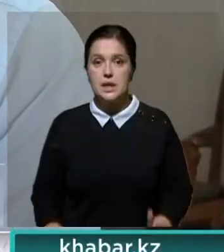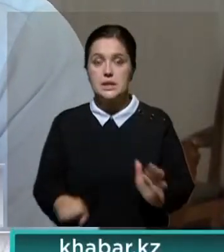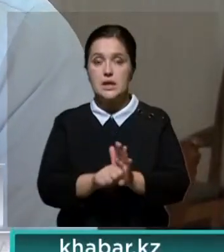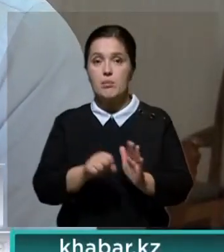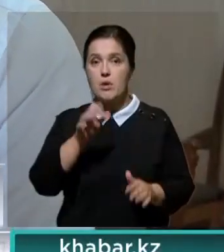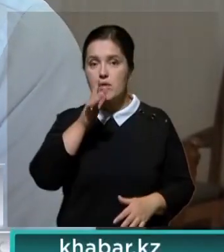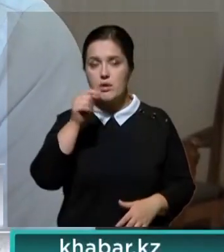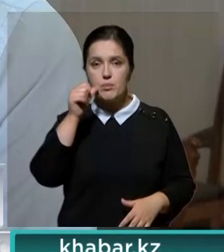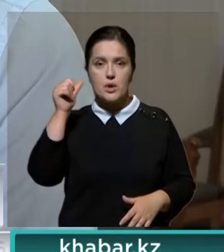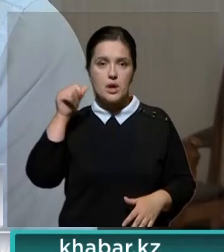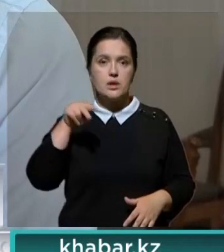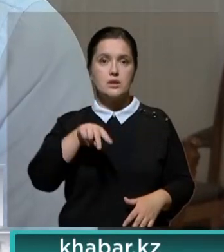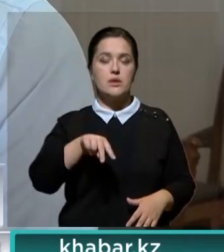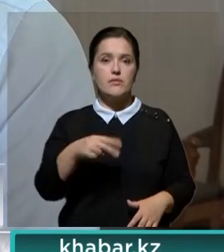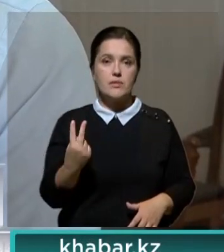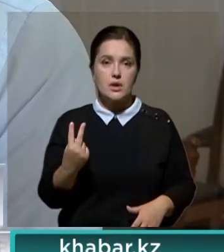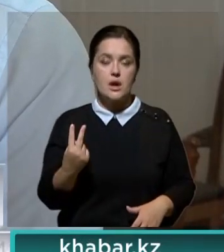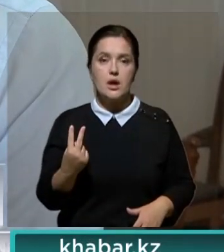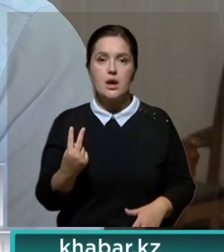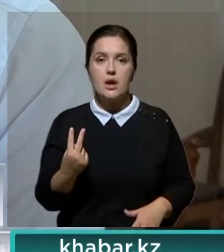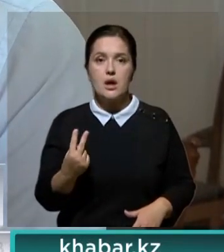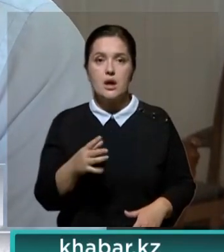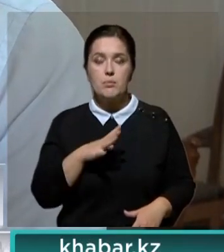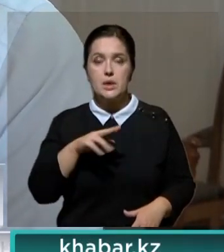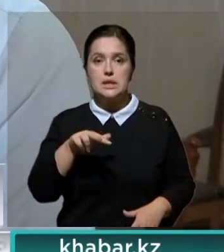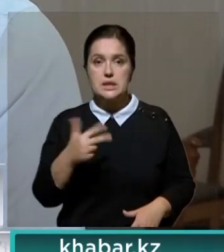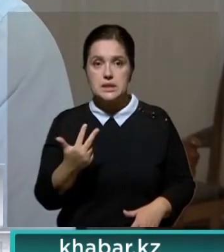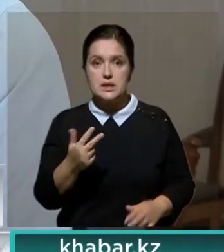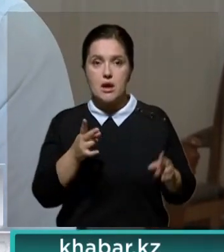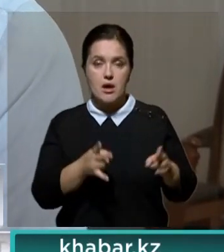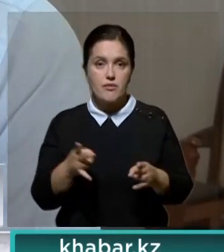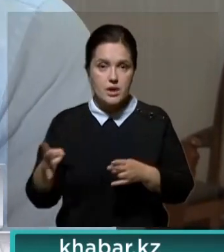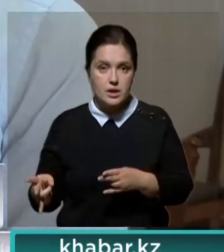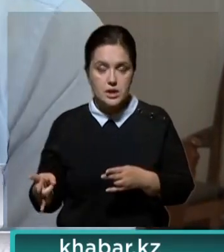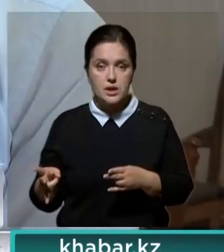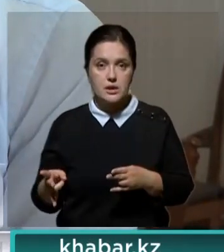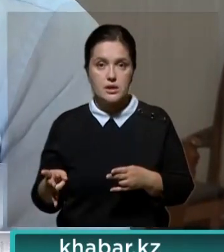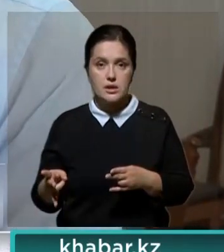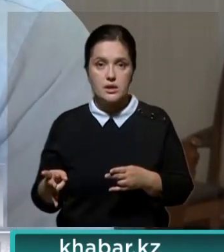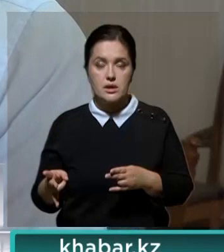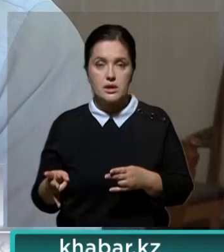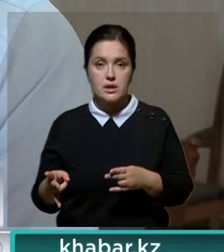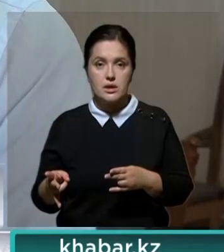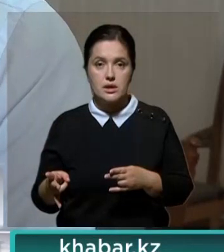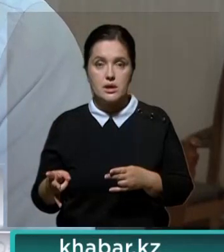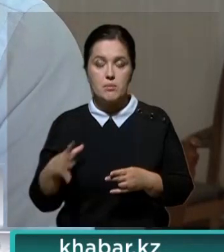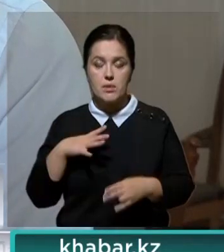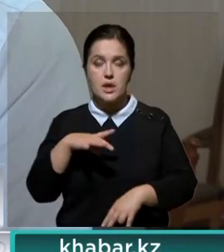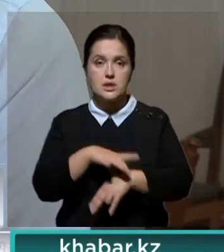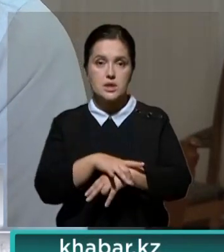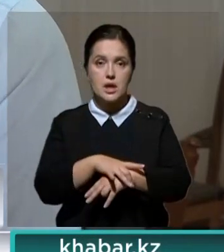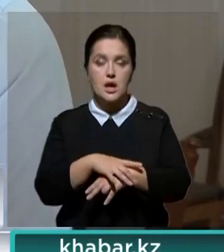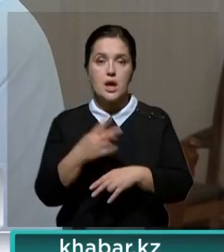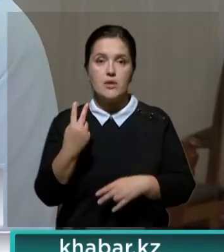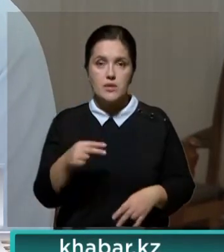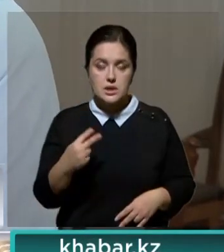прошлого года, 2022 года, было 33 аварии зафиксировано на этих сетях. В текущем году было зафиксировано более